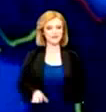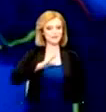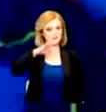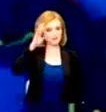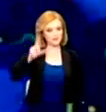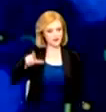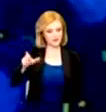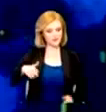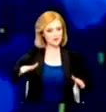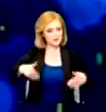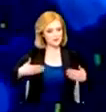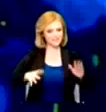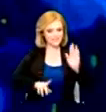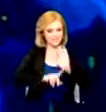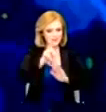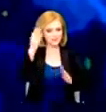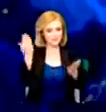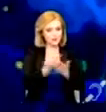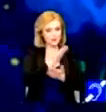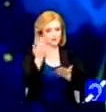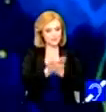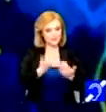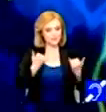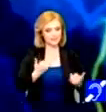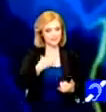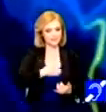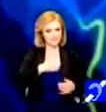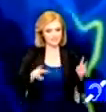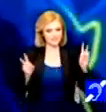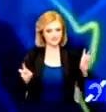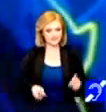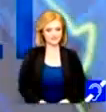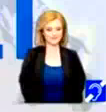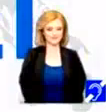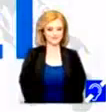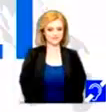Doamnelor, domnilor, bună seara și bine v-am regăsit la Telejurnal. Iată principalele subiecte.